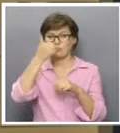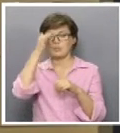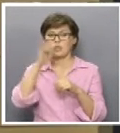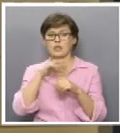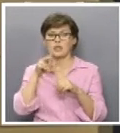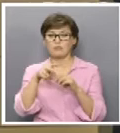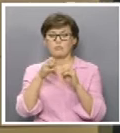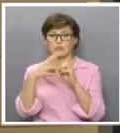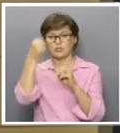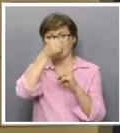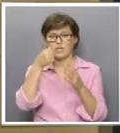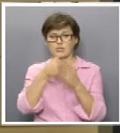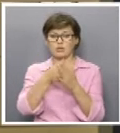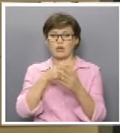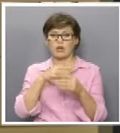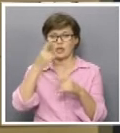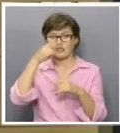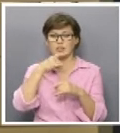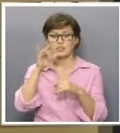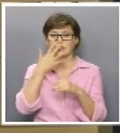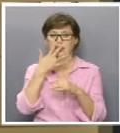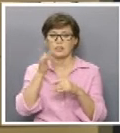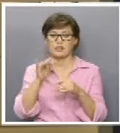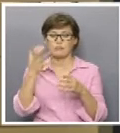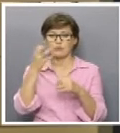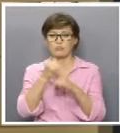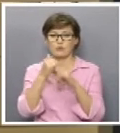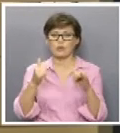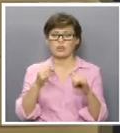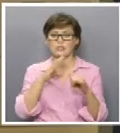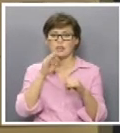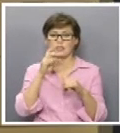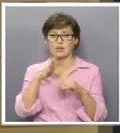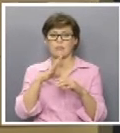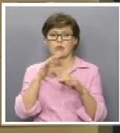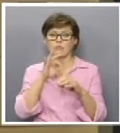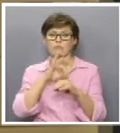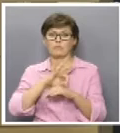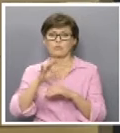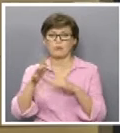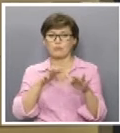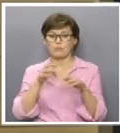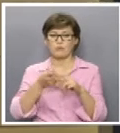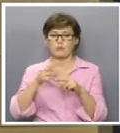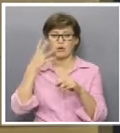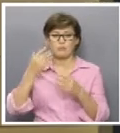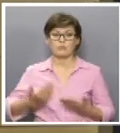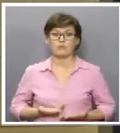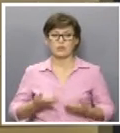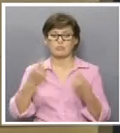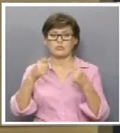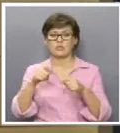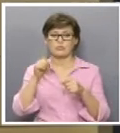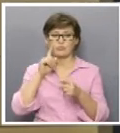отынына көшіру бүгінде маңызды. Бұл шара Алматы 2020 даму бағдарламасында да көрініс тапқан. Хабарымыздың екінші бөлімінде